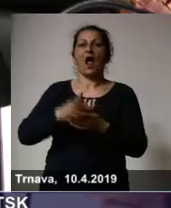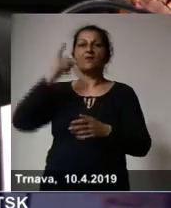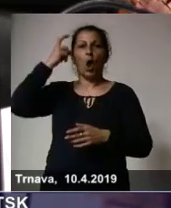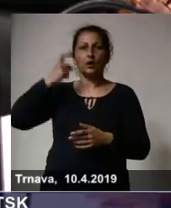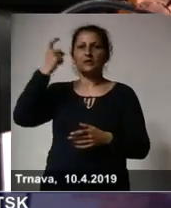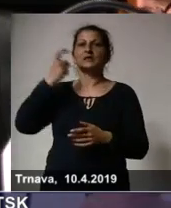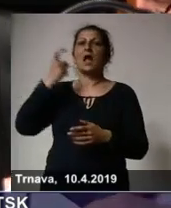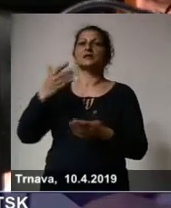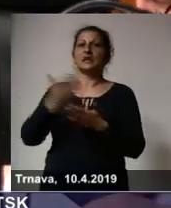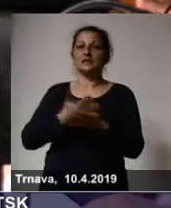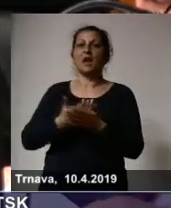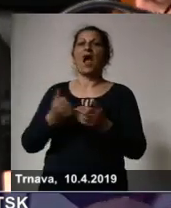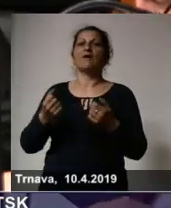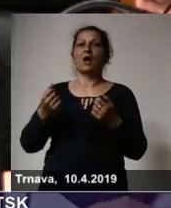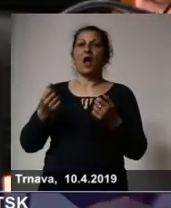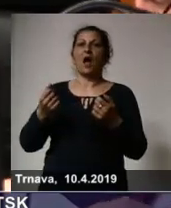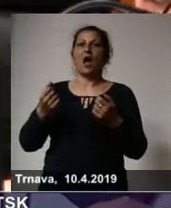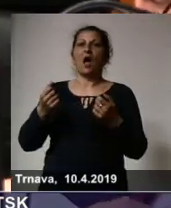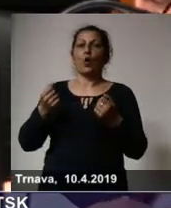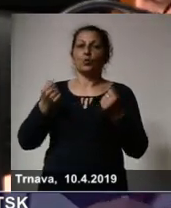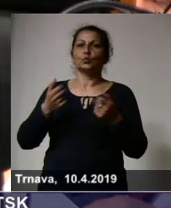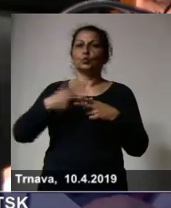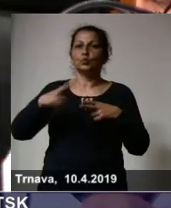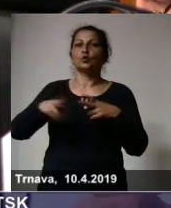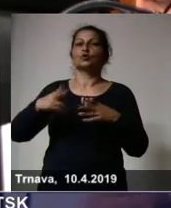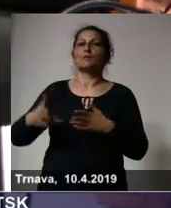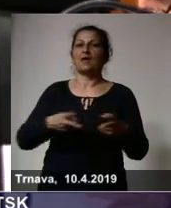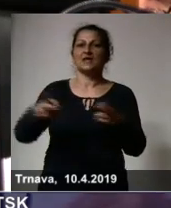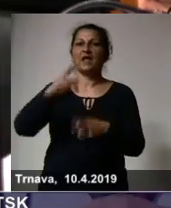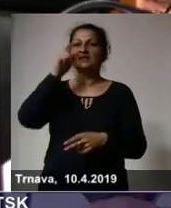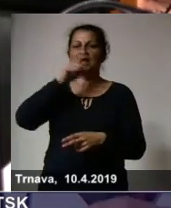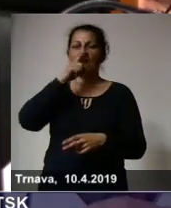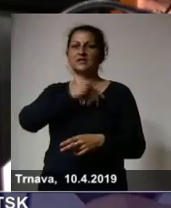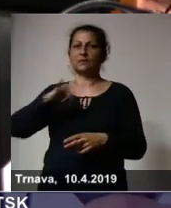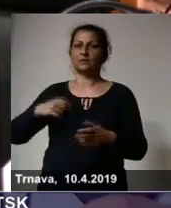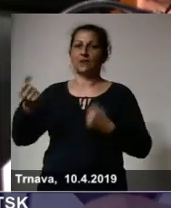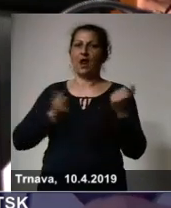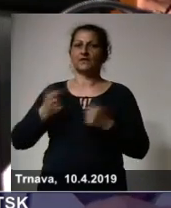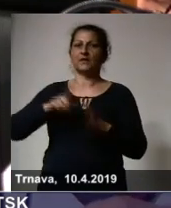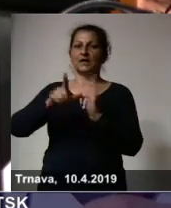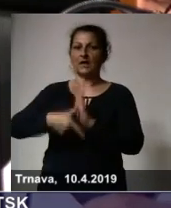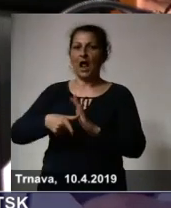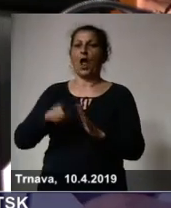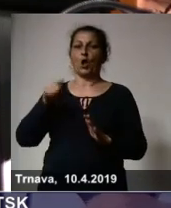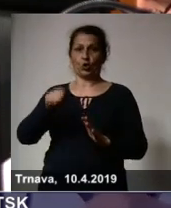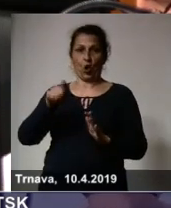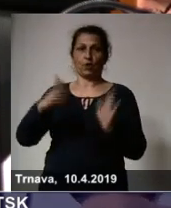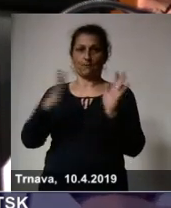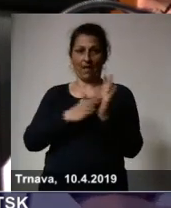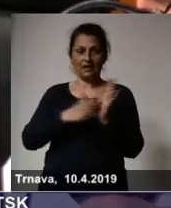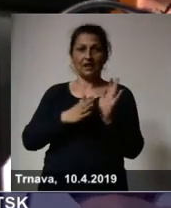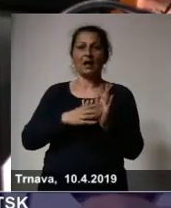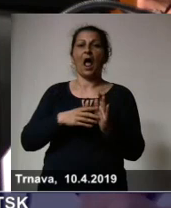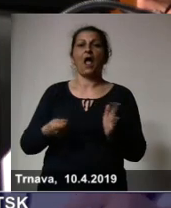do správy organizácie správa a udržba ciest Trnavského samosprávneho kraja. Tento materiál bol zaradený na rokovanie Komisie pre